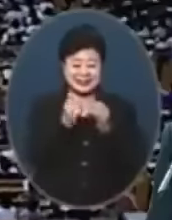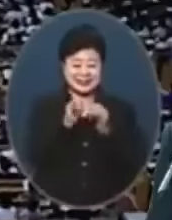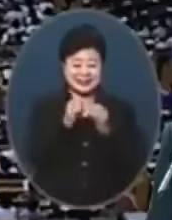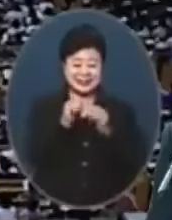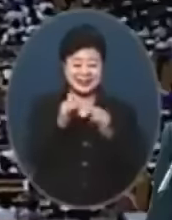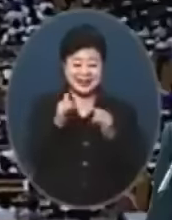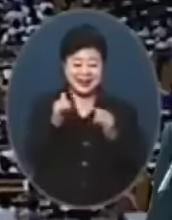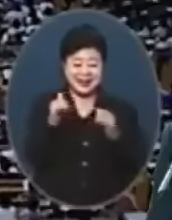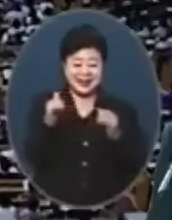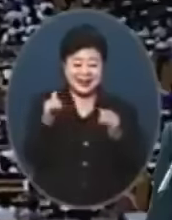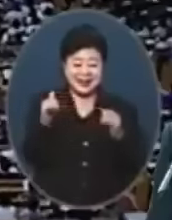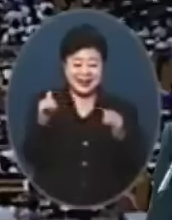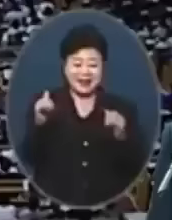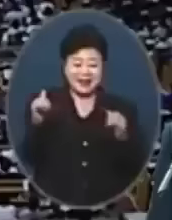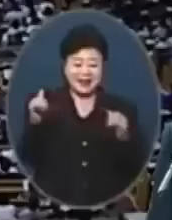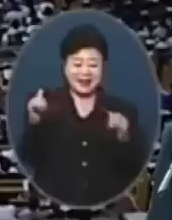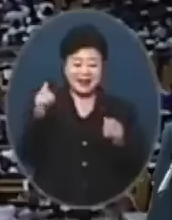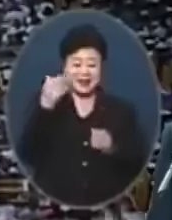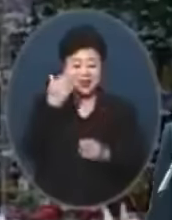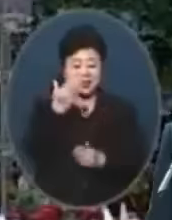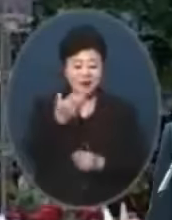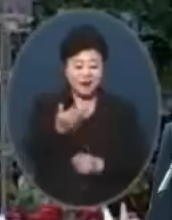사랑하는 자.